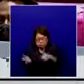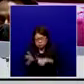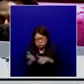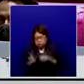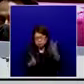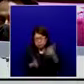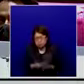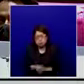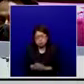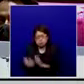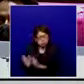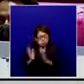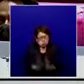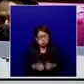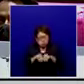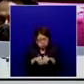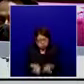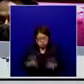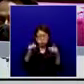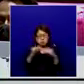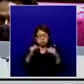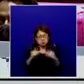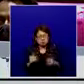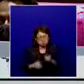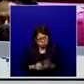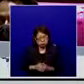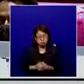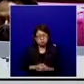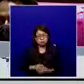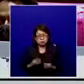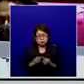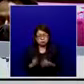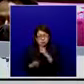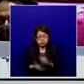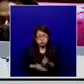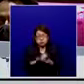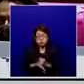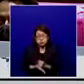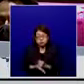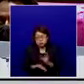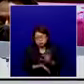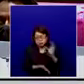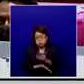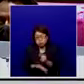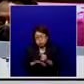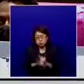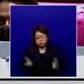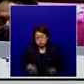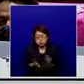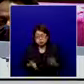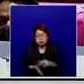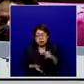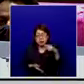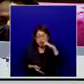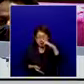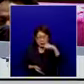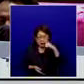ท่านต้องทำให้ทั่วถึงและเป็นธรรมถ้าท่านช่วยการบินไทยได้ก็ต้องช่วยลูกหนี้เหล่านี้